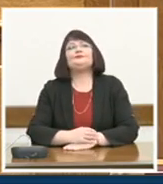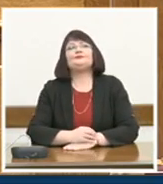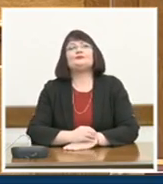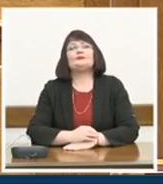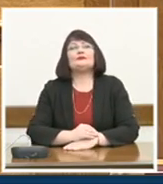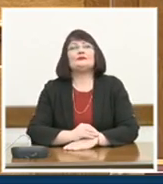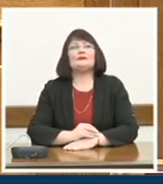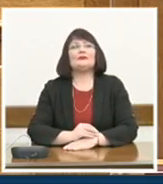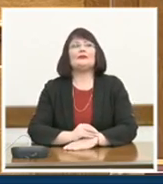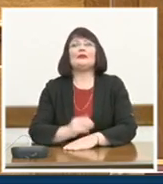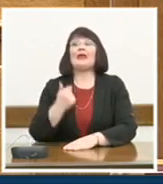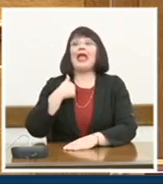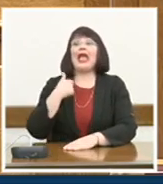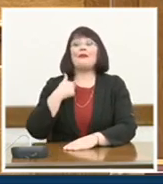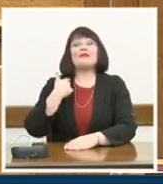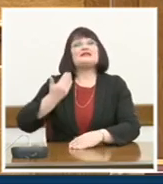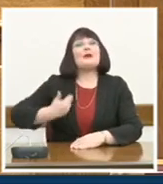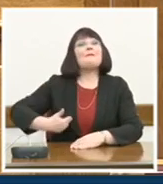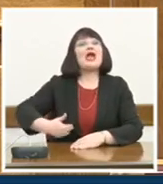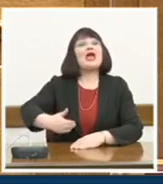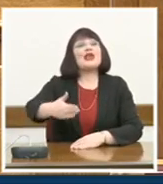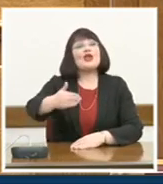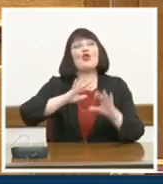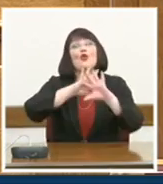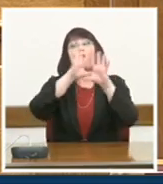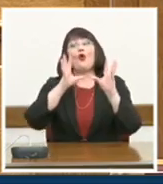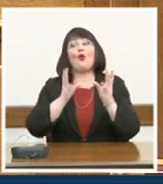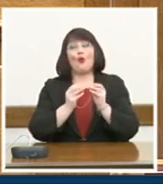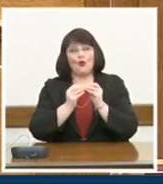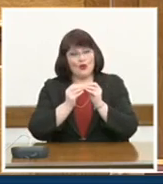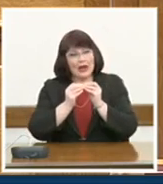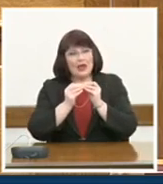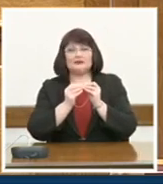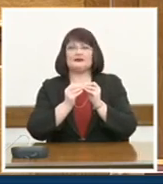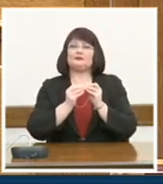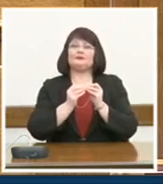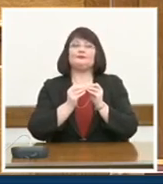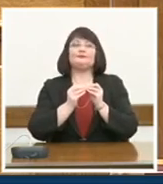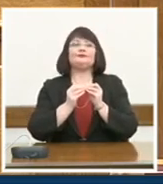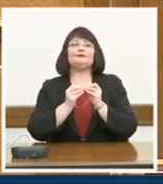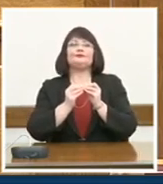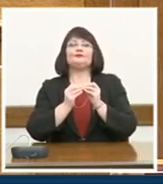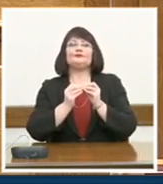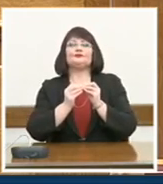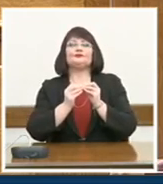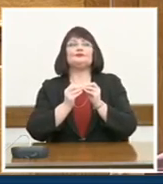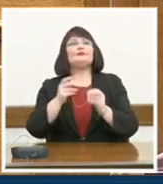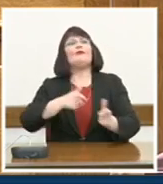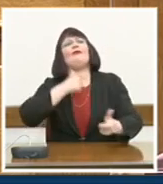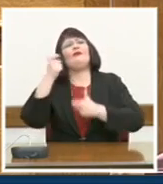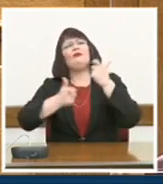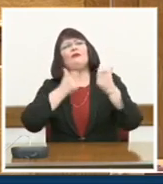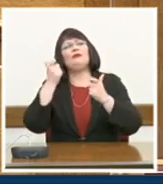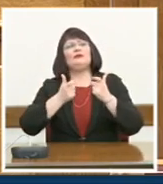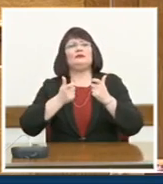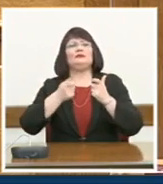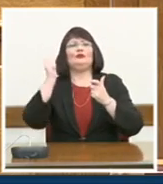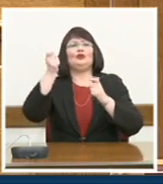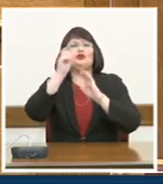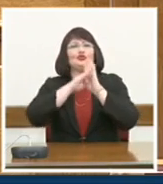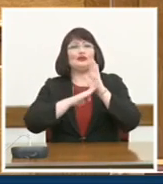ούτε τις περιόδους που όλες οι φωνές του συστήματος ενωμένες έλεγαν ότι δεν είναι τώρα η ώρα